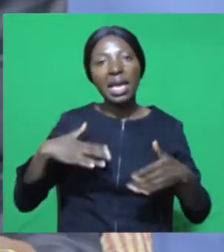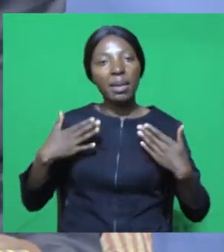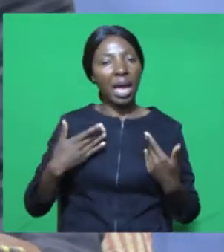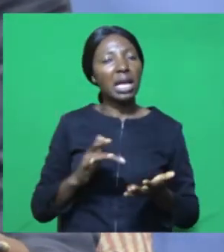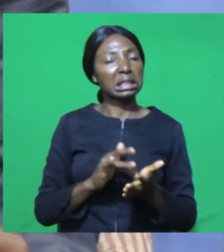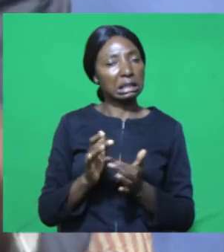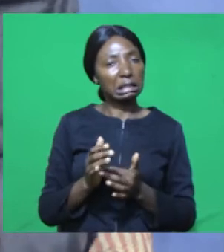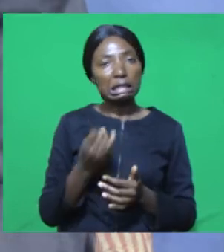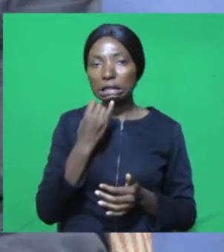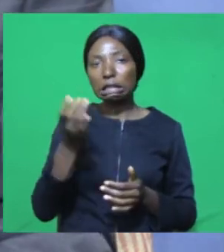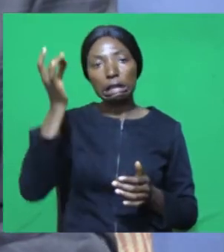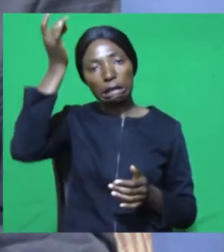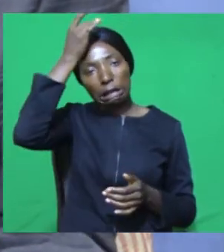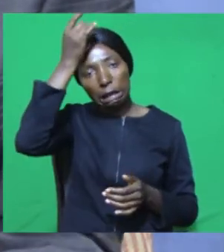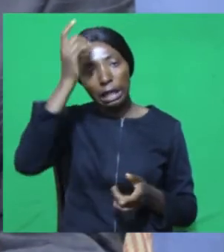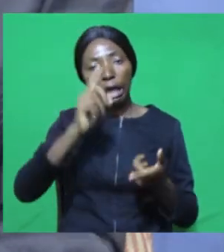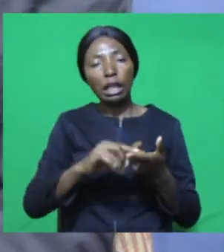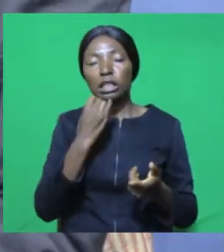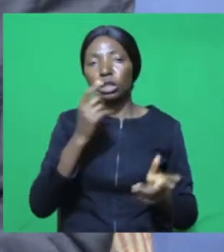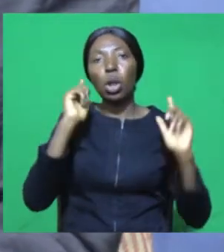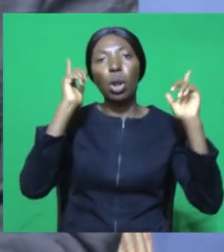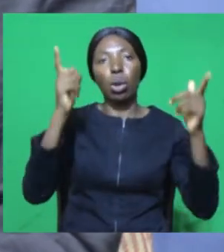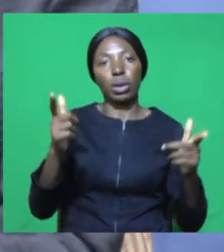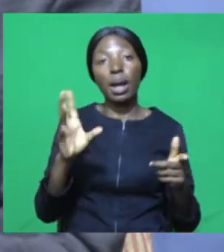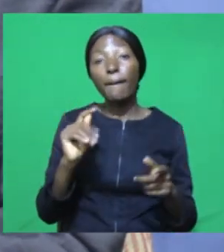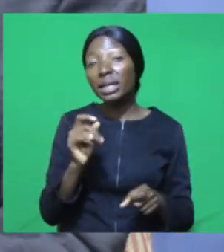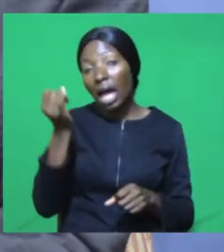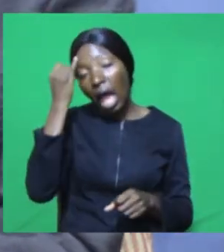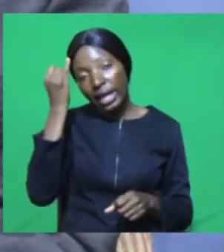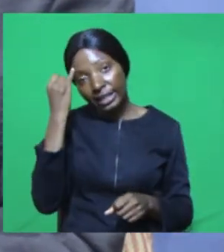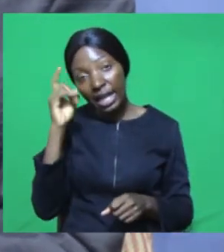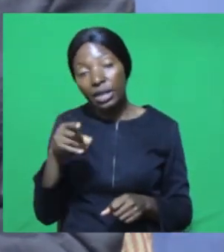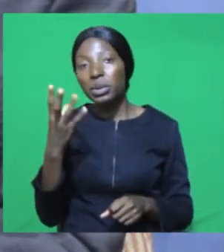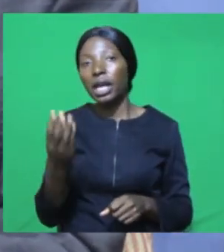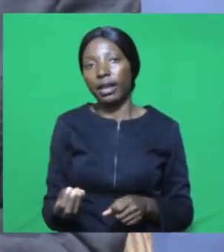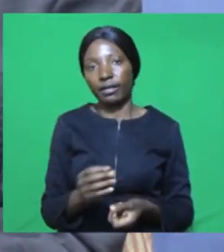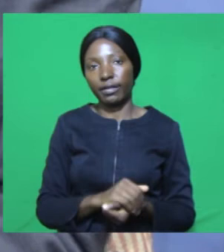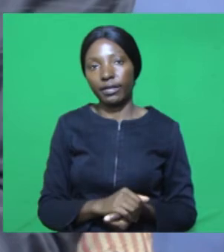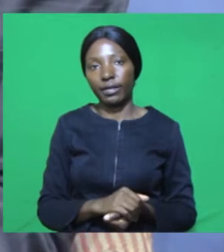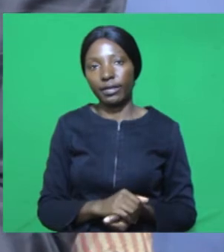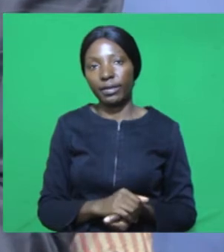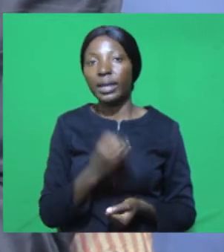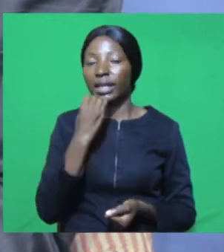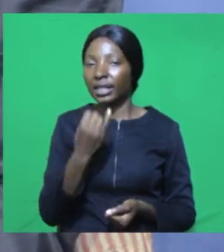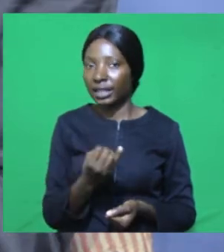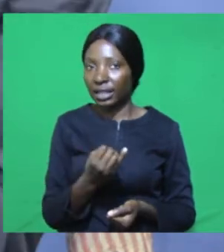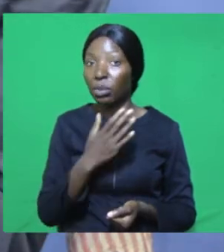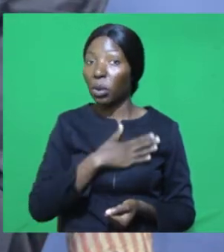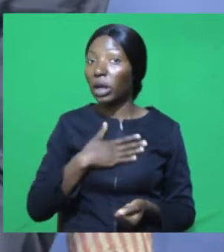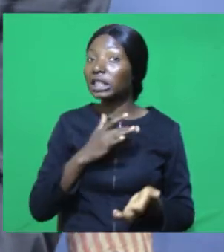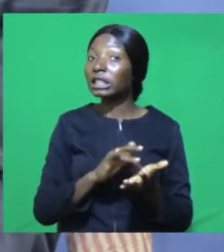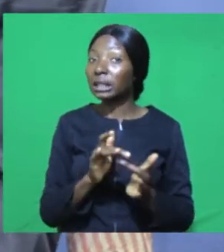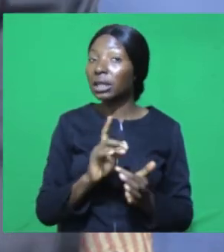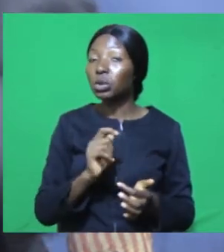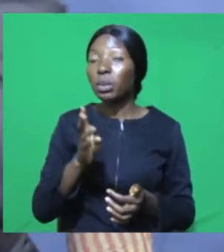king of kings lords of lords anditika but pfungwa zhinji yandakaona inenge iri matiri ndeyekuda kuti ave mambo